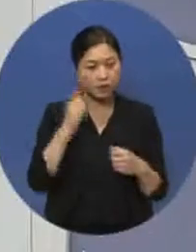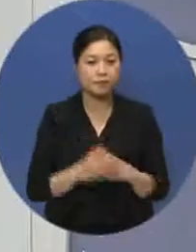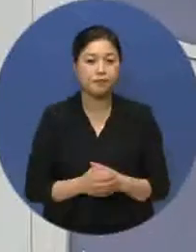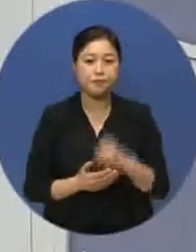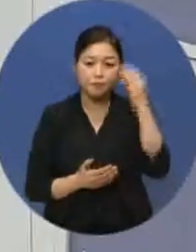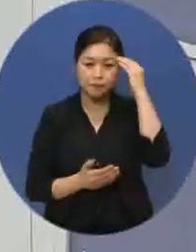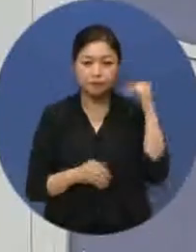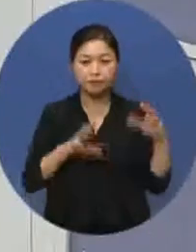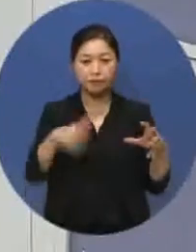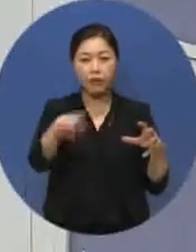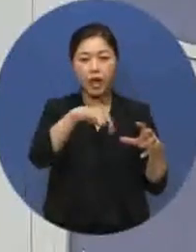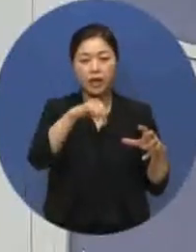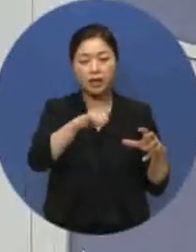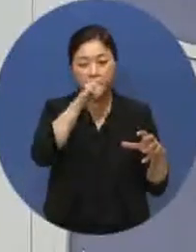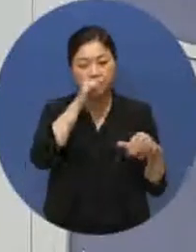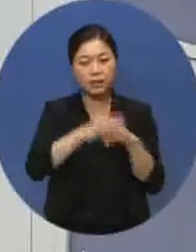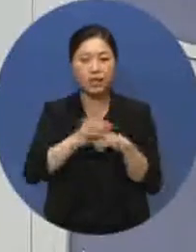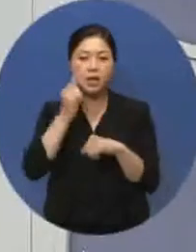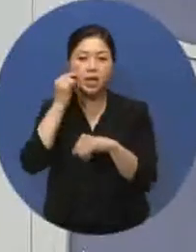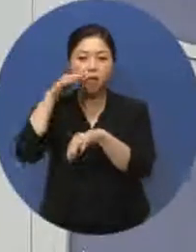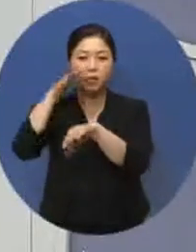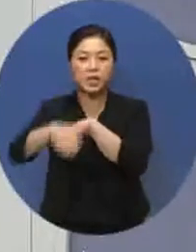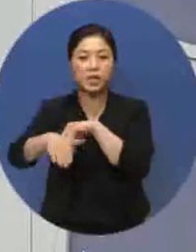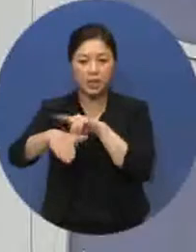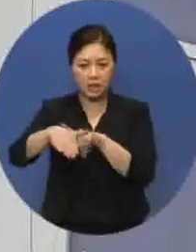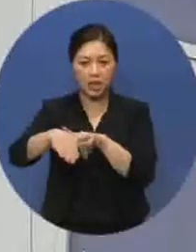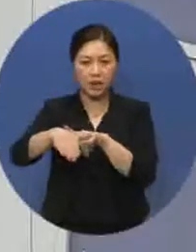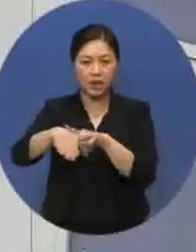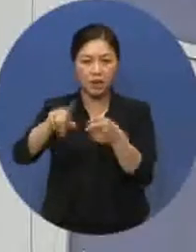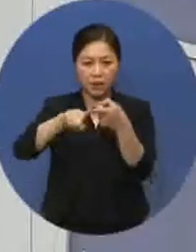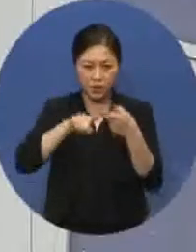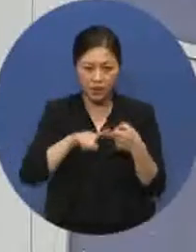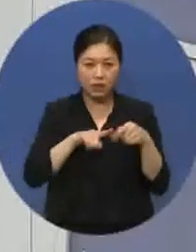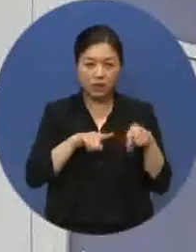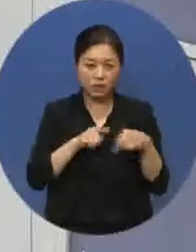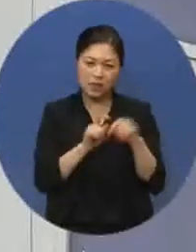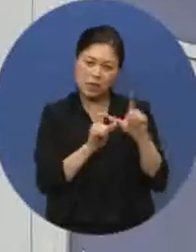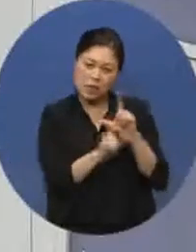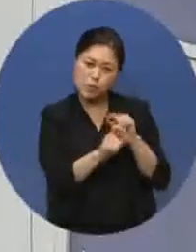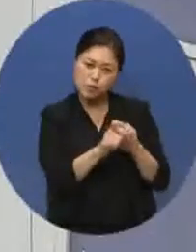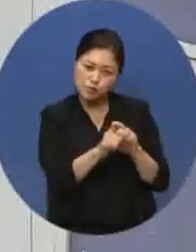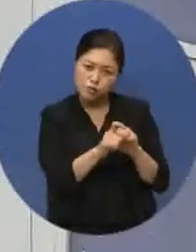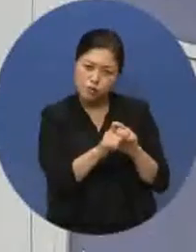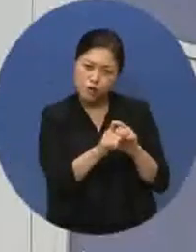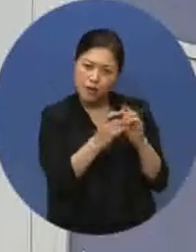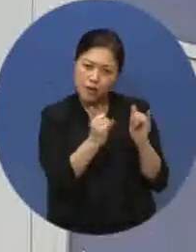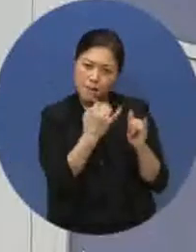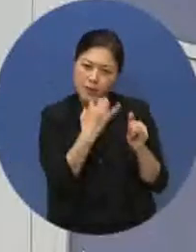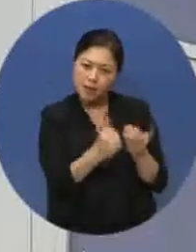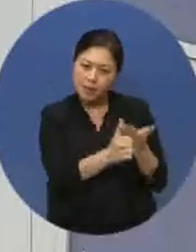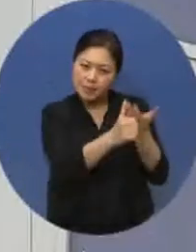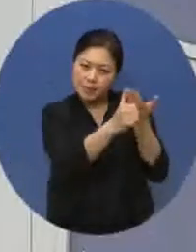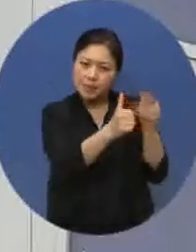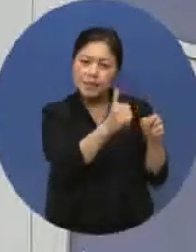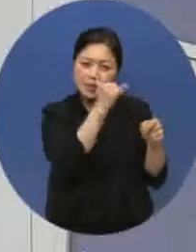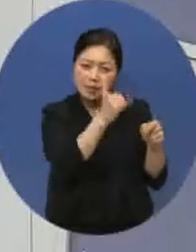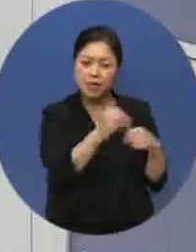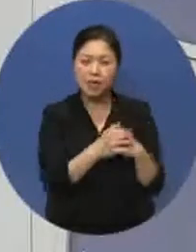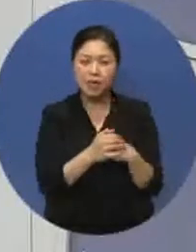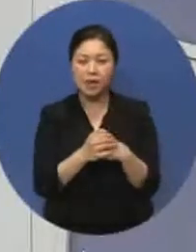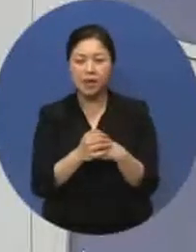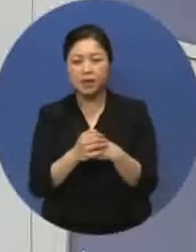사회에 남아있는 일제의 잔재가 바로 이러한 그 소수 엘리트 양성 시스템이었는데 로스쿨 제도로 그것이